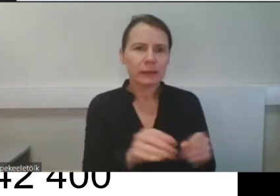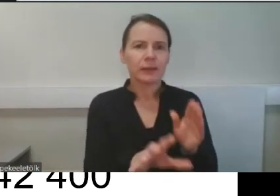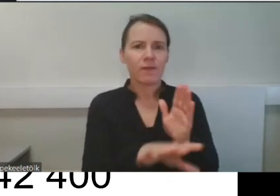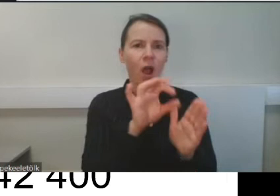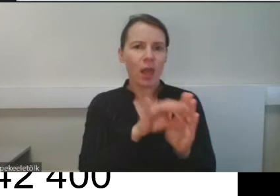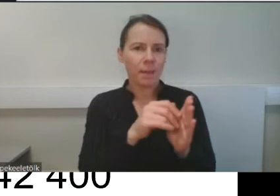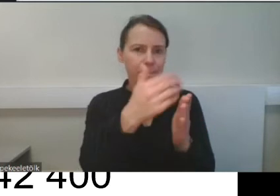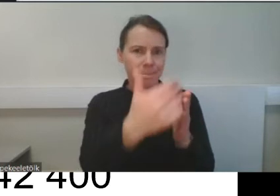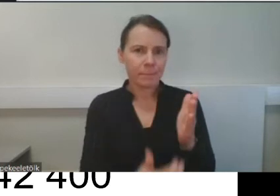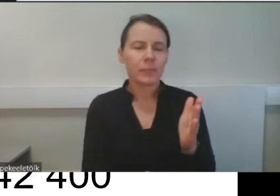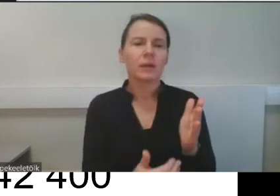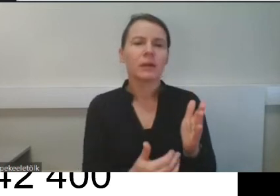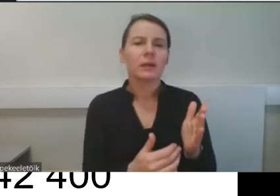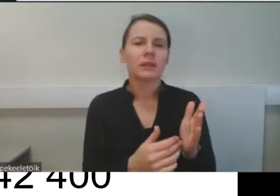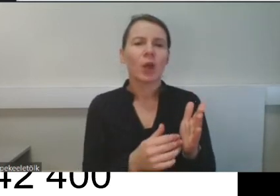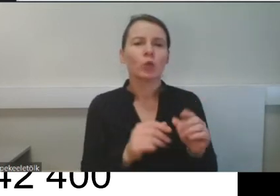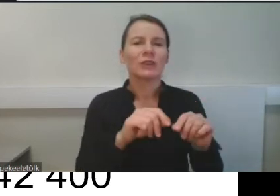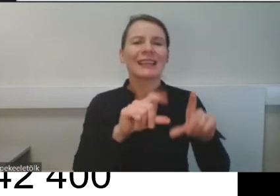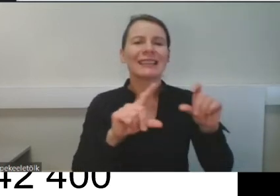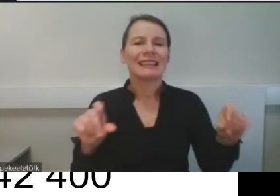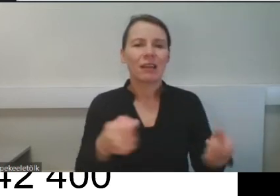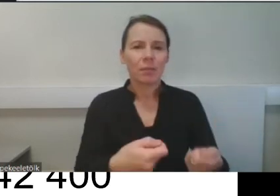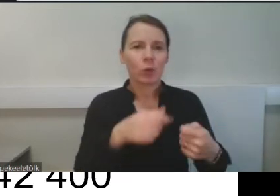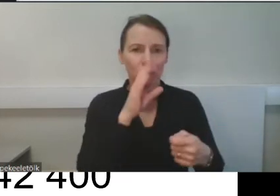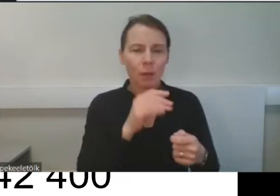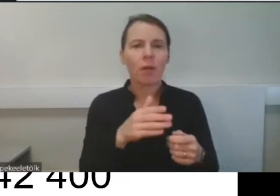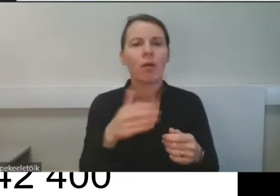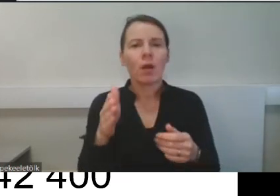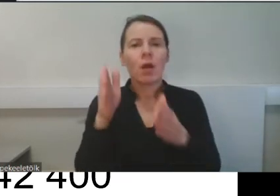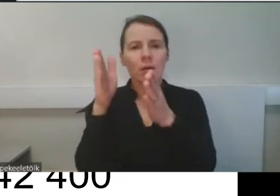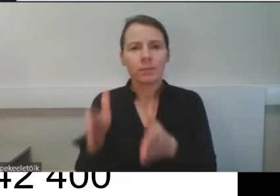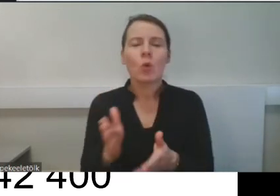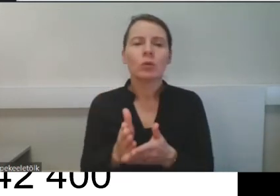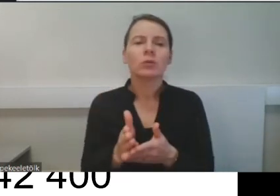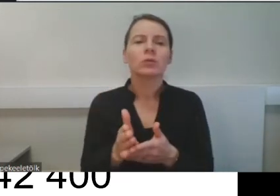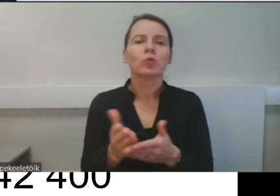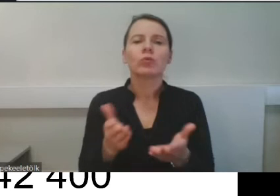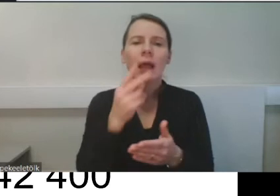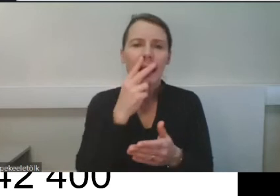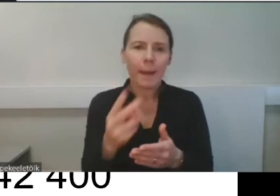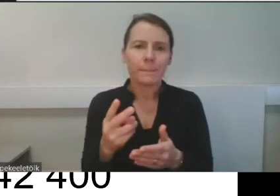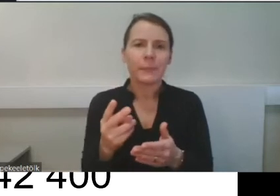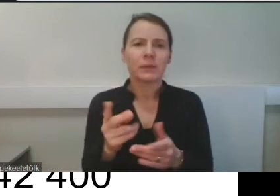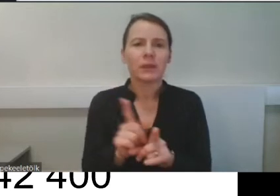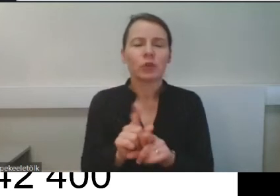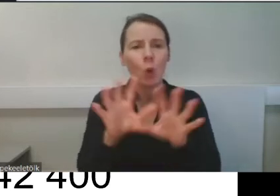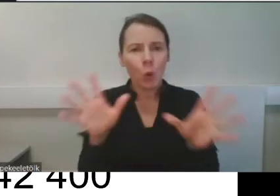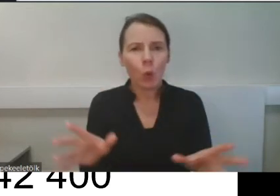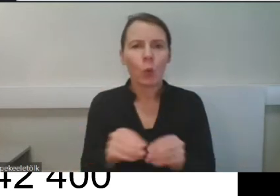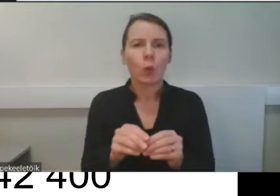et nagu korrelatsioonis kindlasti on puude nagu olemasolu, kindlasti ka puude raskusaste